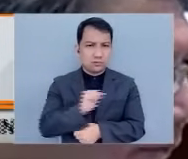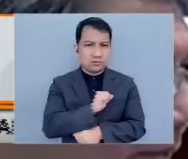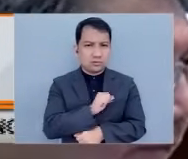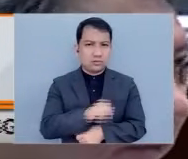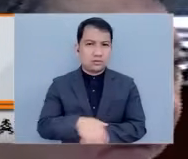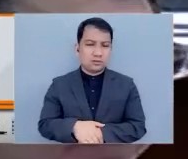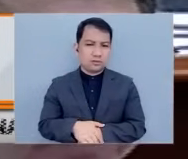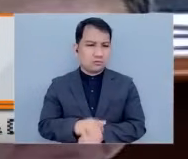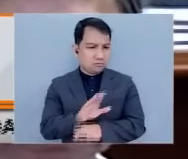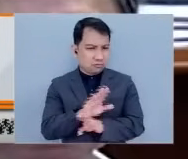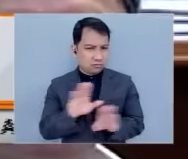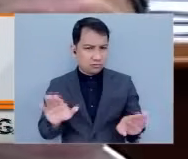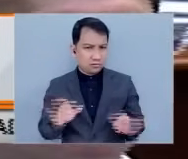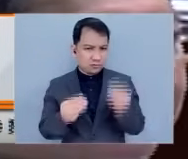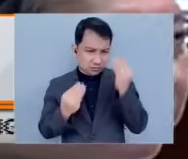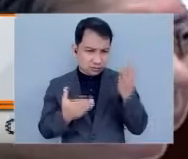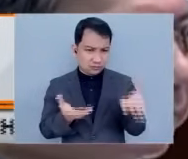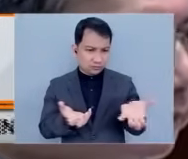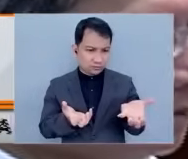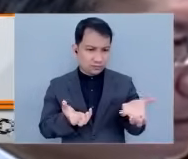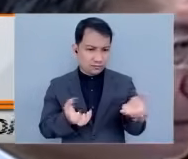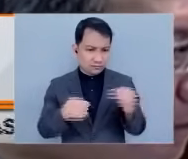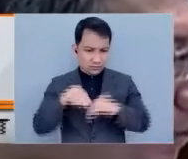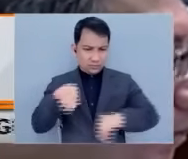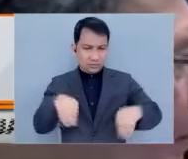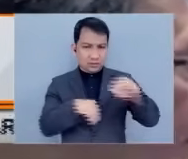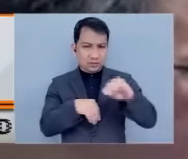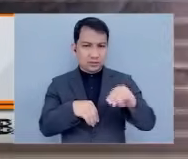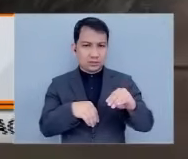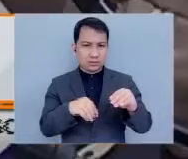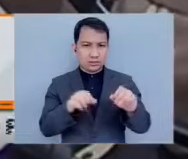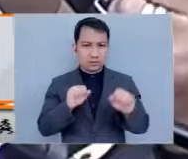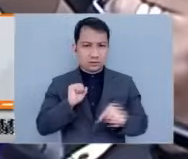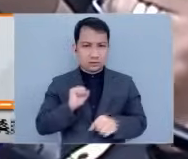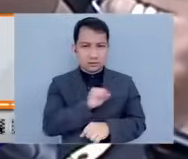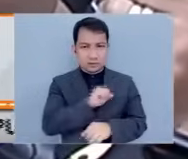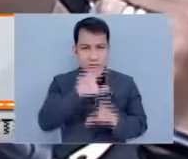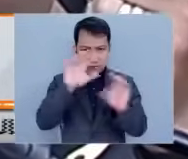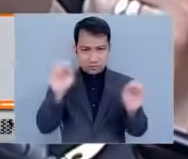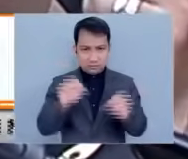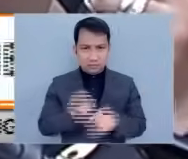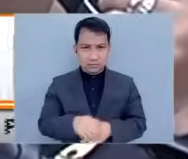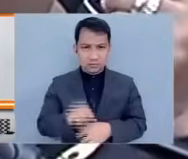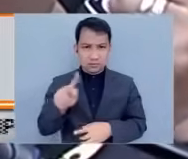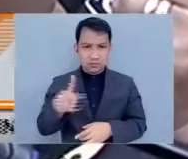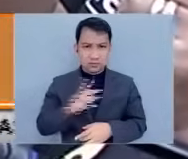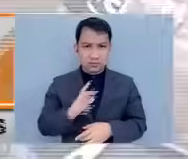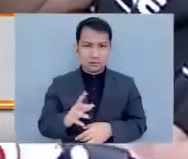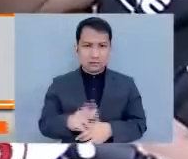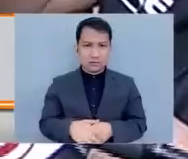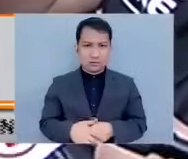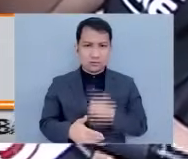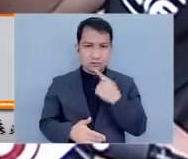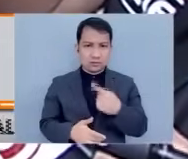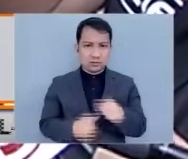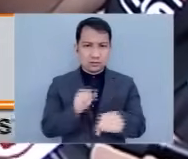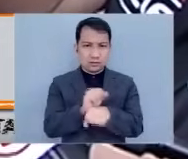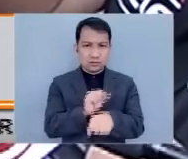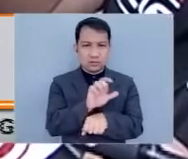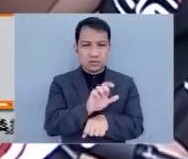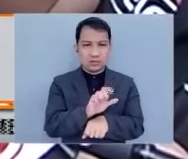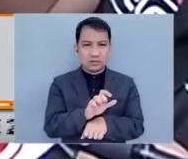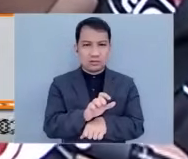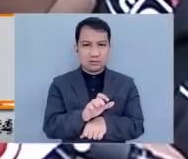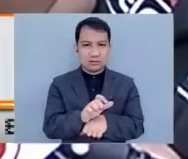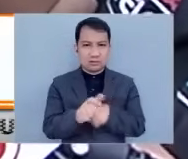nga raw ibang may gustong umako sa trabaho na maging Senate President. Okay naman siya. Ang pangit nga ng trabaho niya. Sa totoo lang, walang may